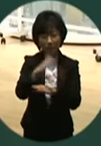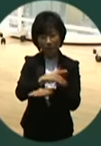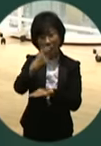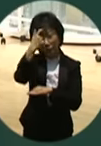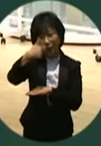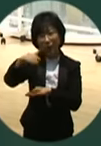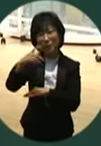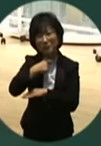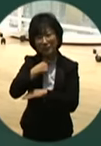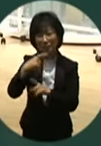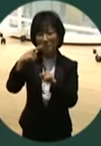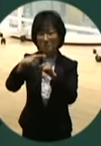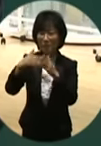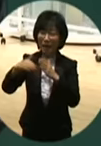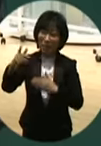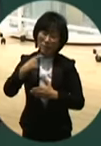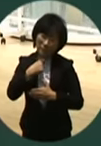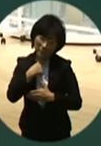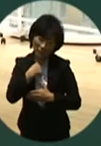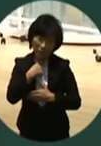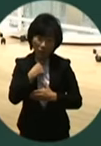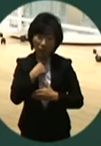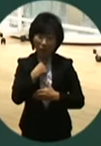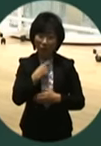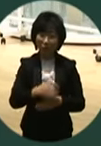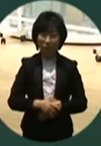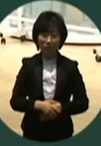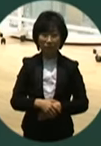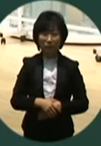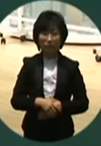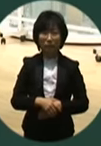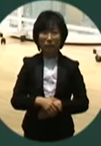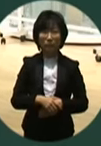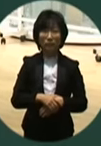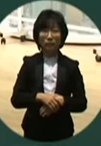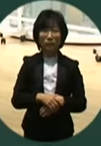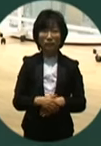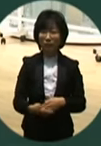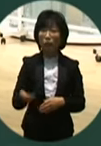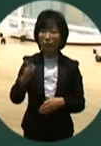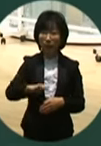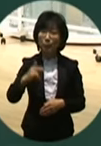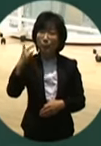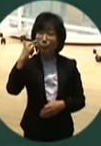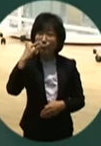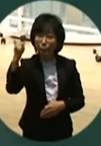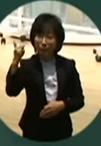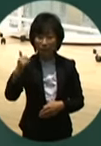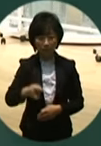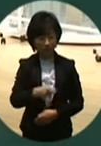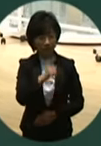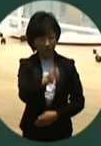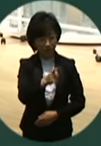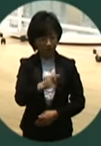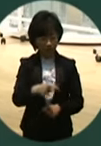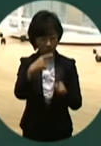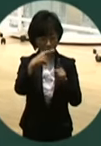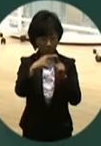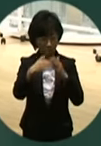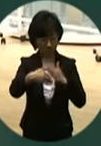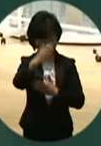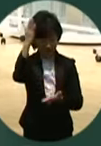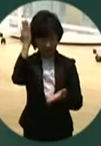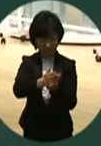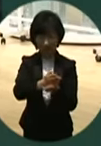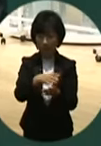there for 14 years, and strangely, ever since she was young, she always wanted to go to church. 근데 이상하게도 부모님이 절대 교회 가면 안 된다 그래. But strangely, her parents said